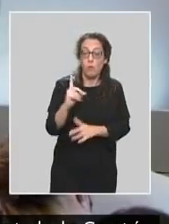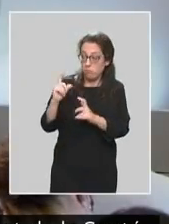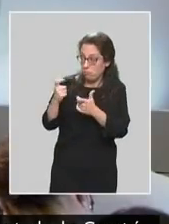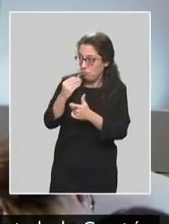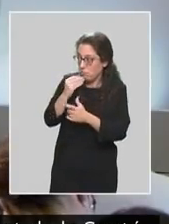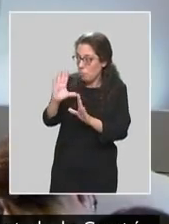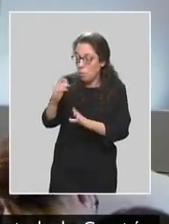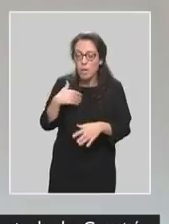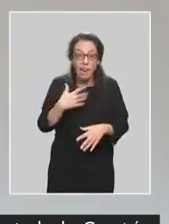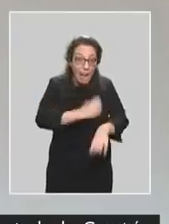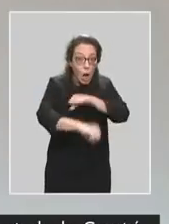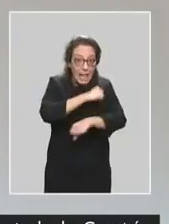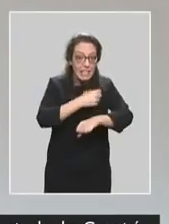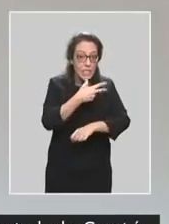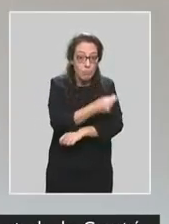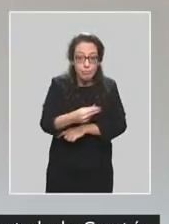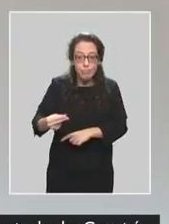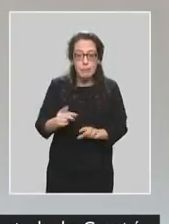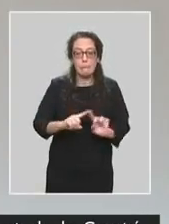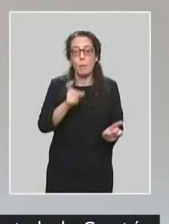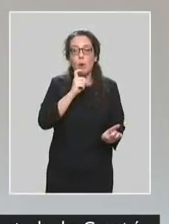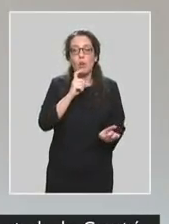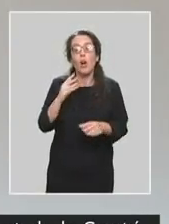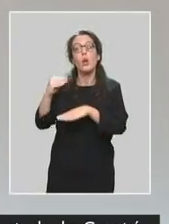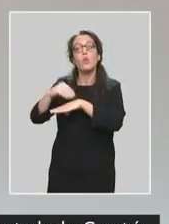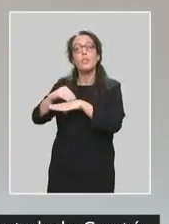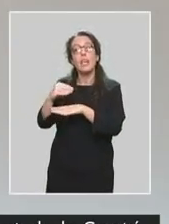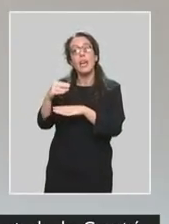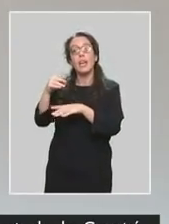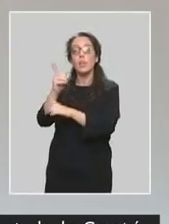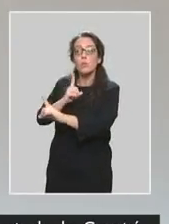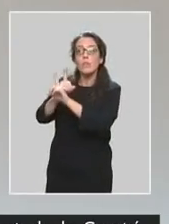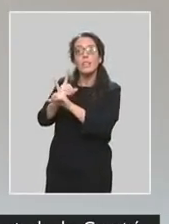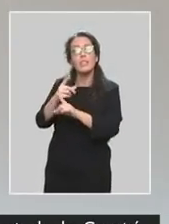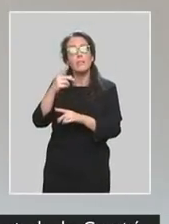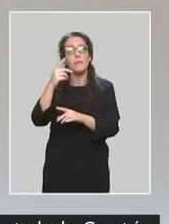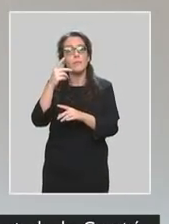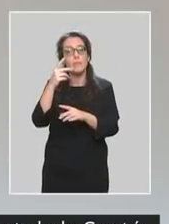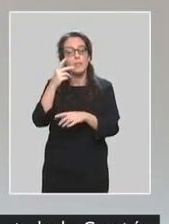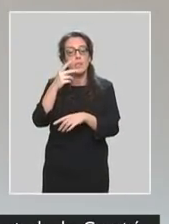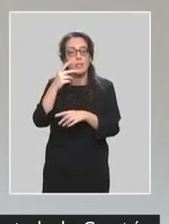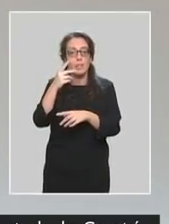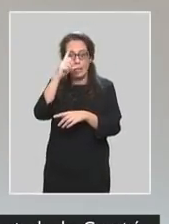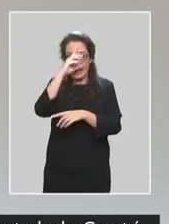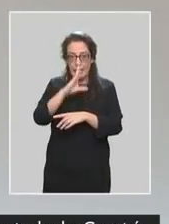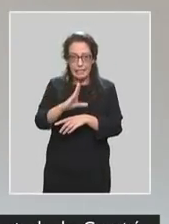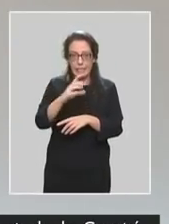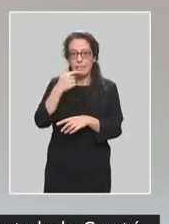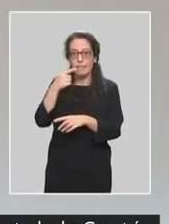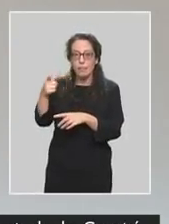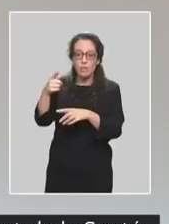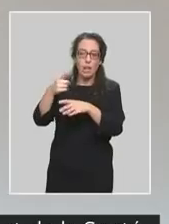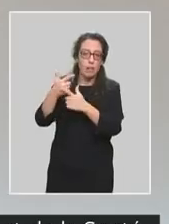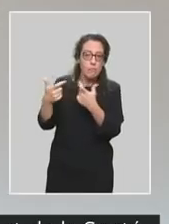Blanquer. Je le redis, d'abord, le Conseil consultatif national d'éthique, la Haute Autorité de Santé. Ensuite, livraison des